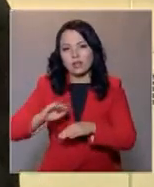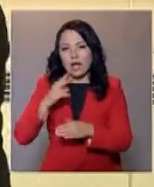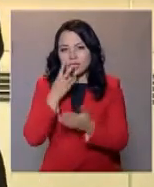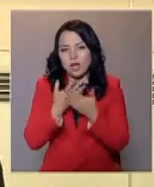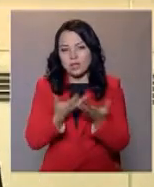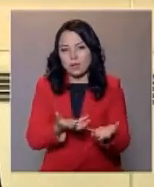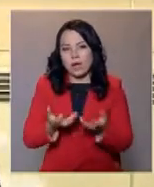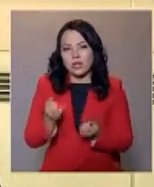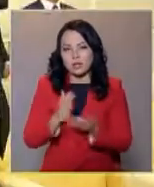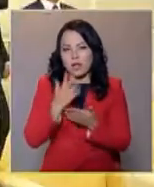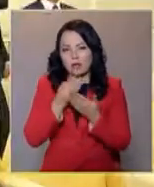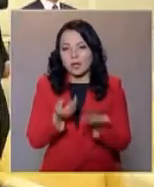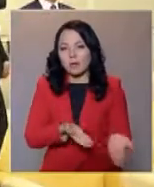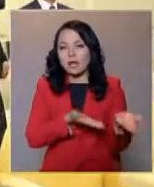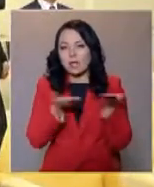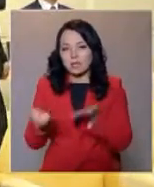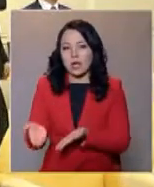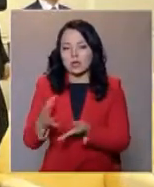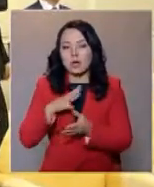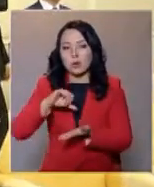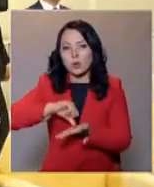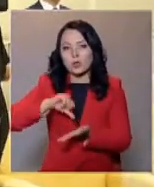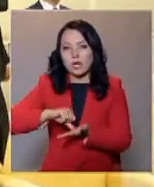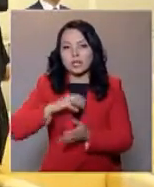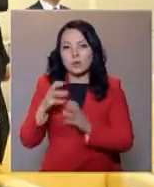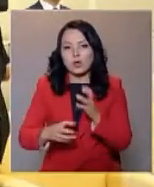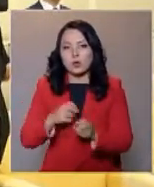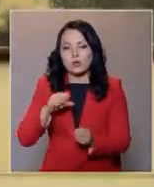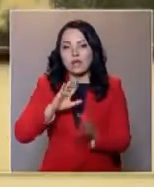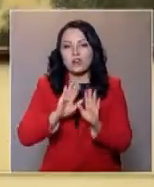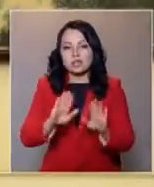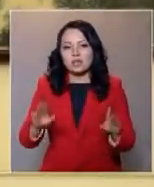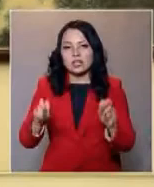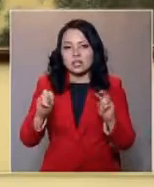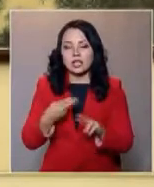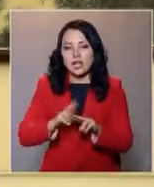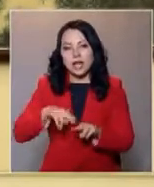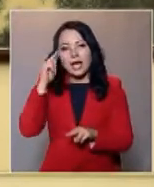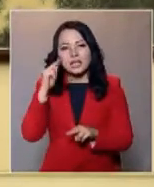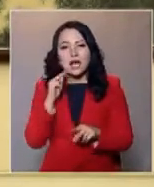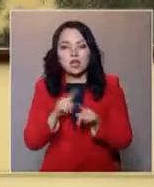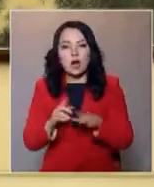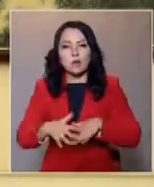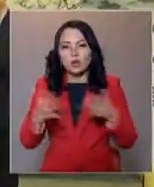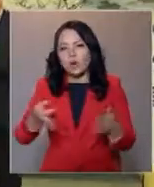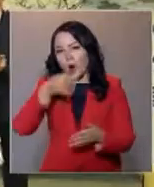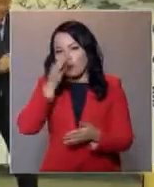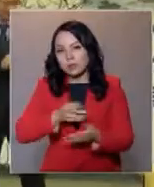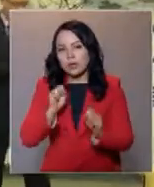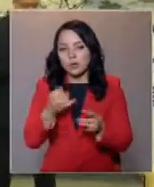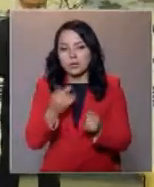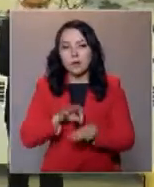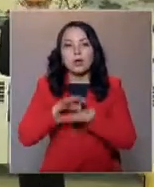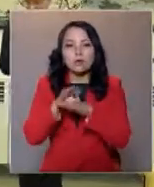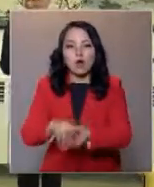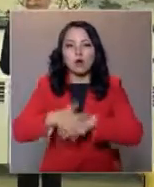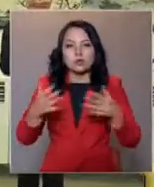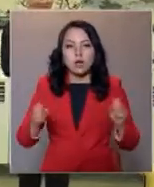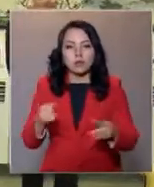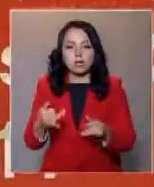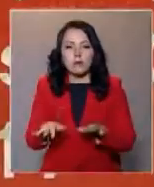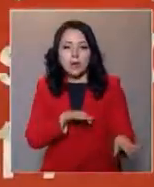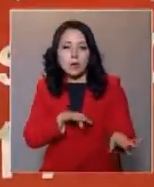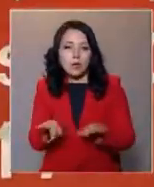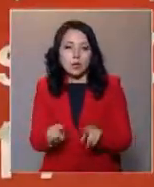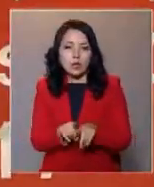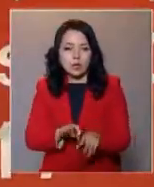официально принявших приглашение на участие в международной выставке. Китаю, обладающему большим опытом в проведении подобных крупномасштабных